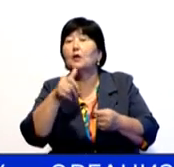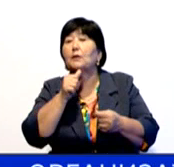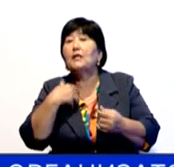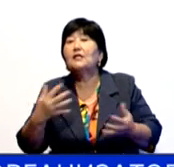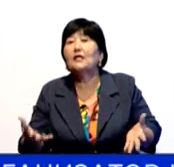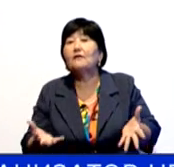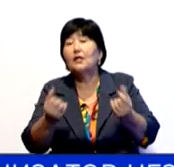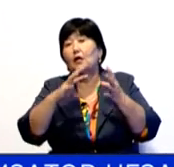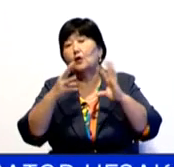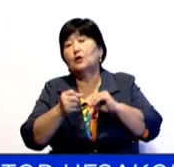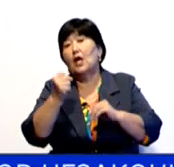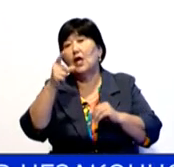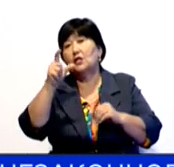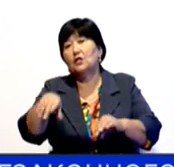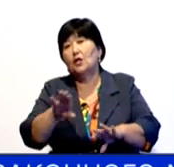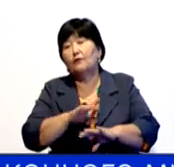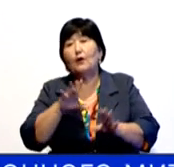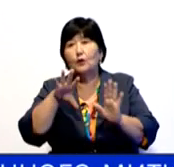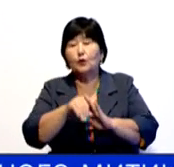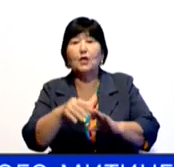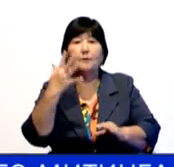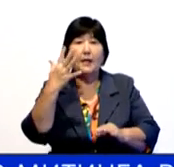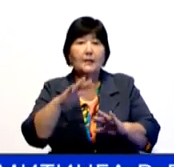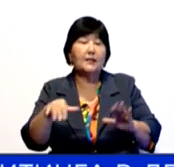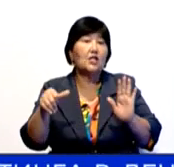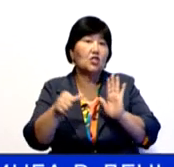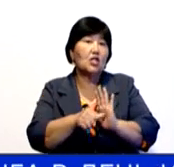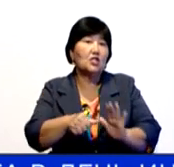В результате утонули 11 человек, в том числе 5 детей и